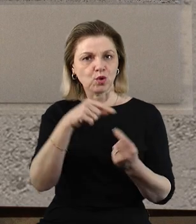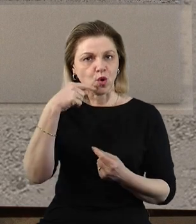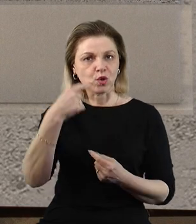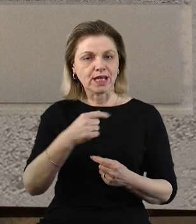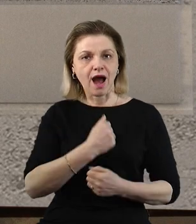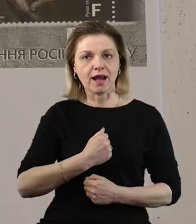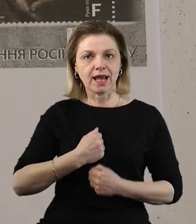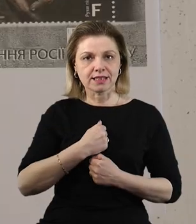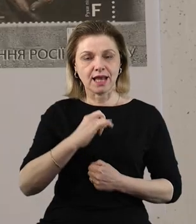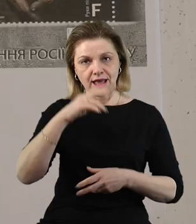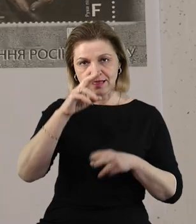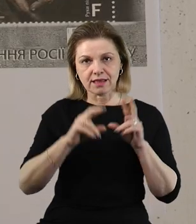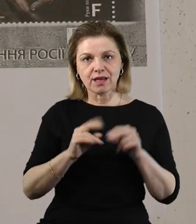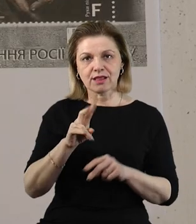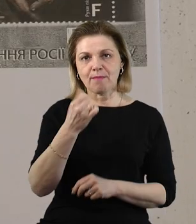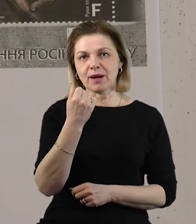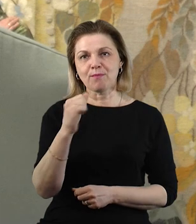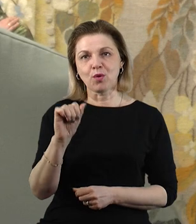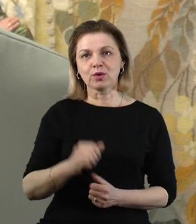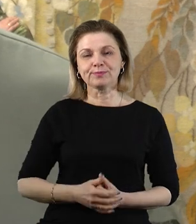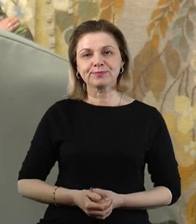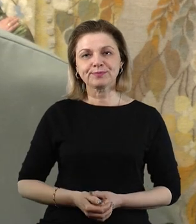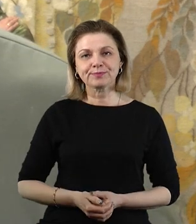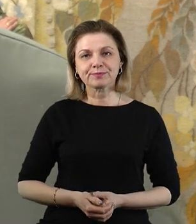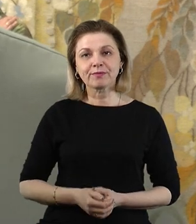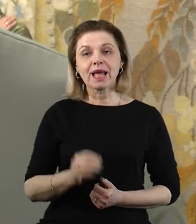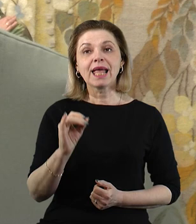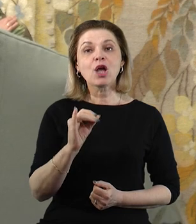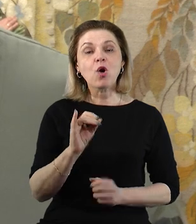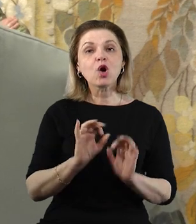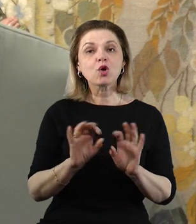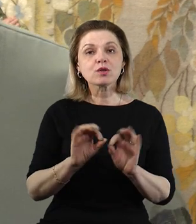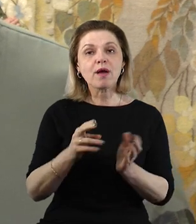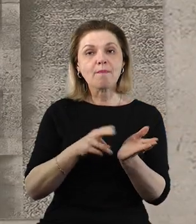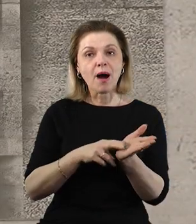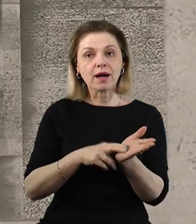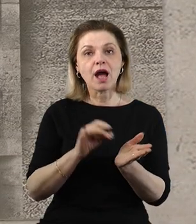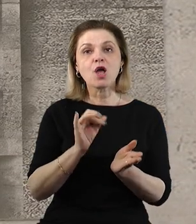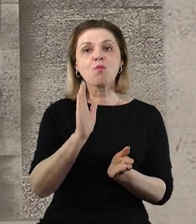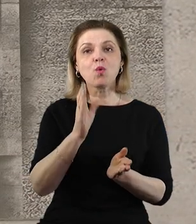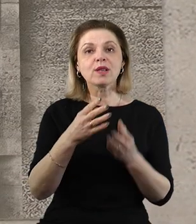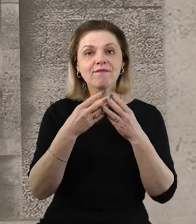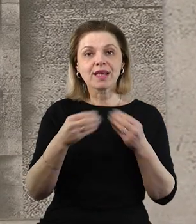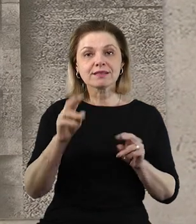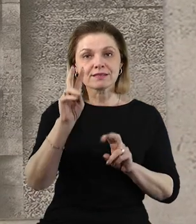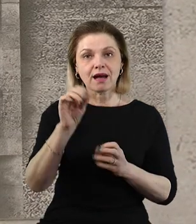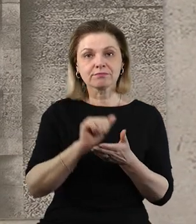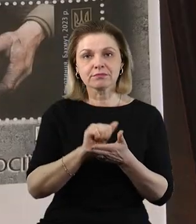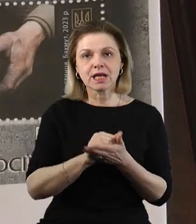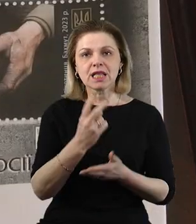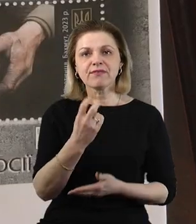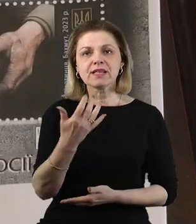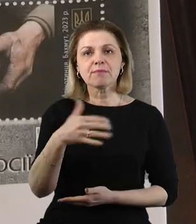агресії та Надією на перемогу гор косороков розповів що марка і буде весна випущена накладом